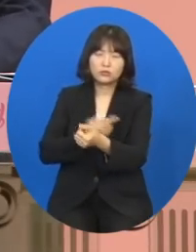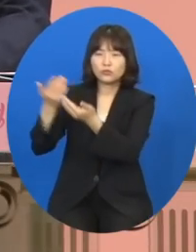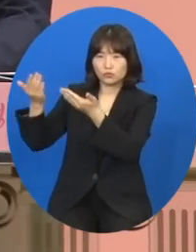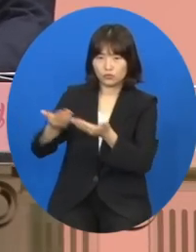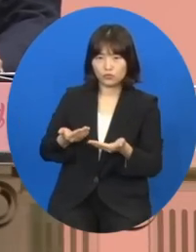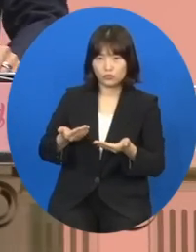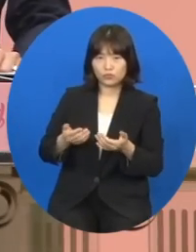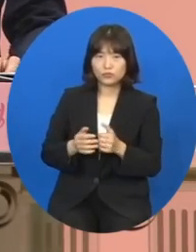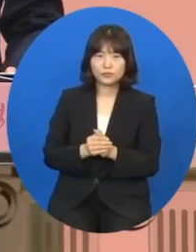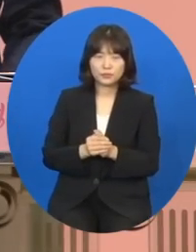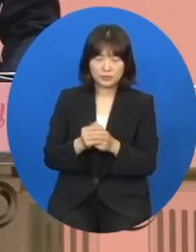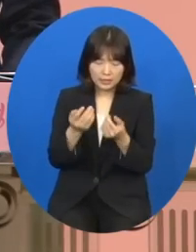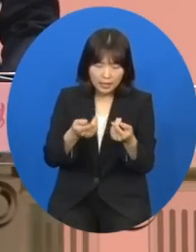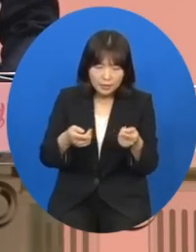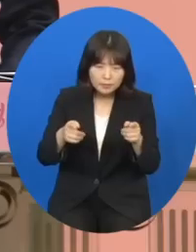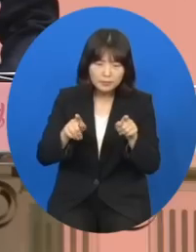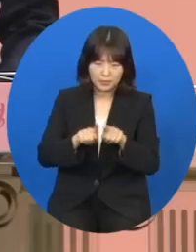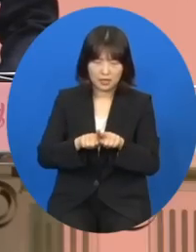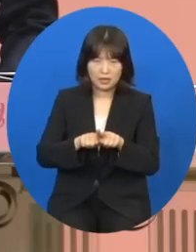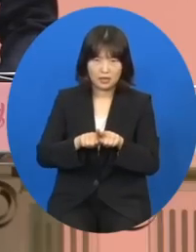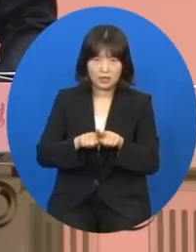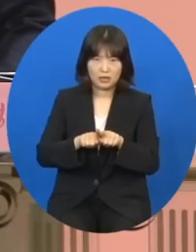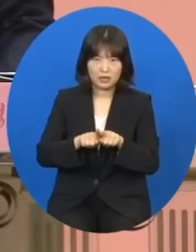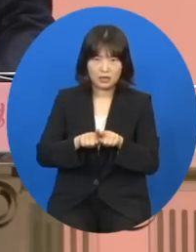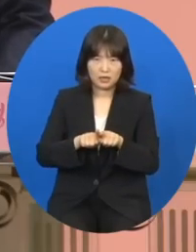함께 할 수 있도록 주십니다